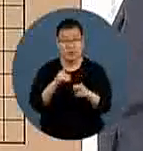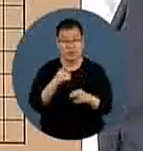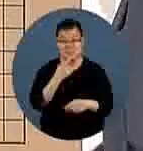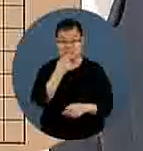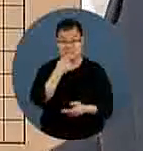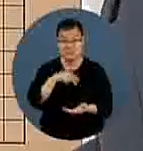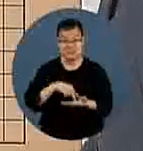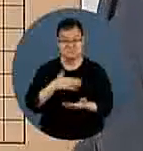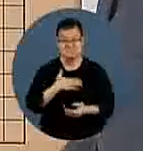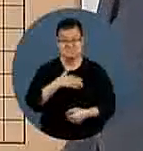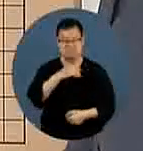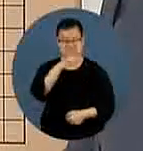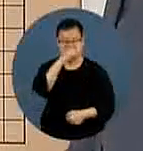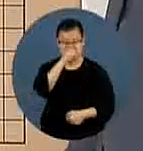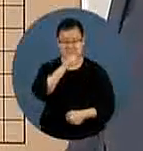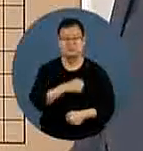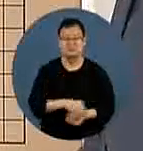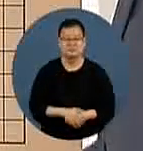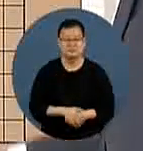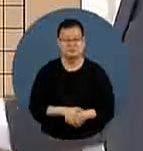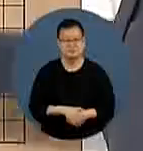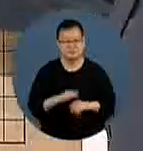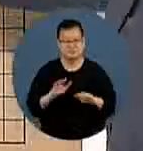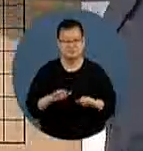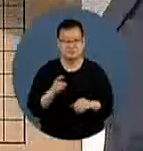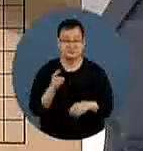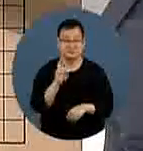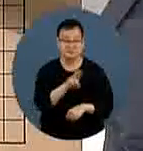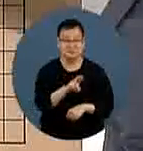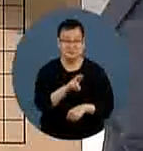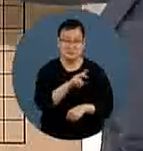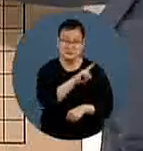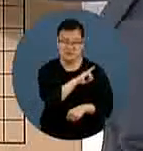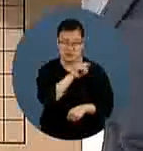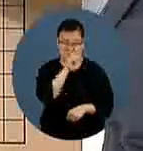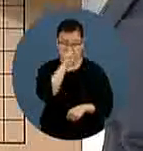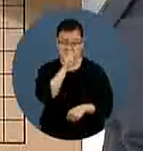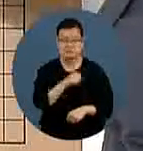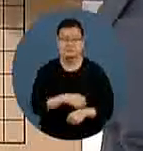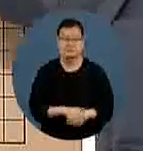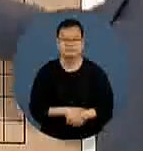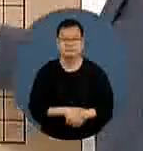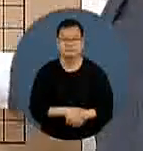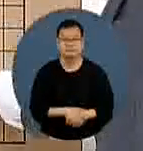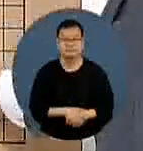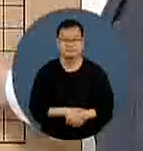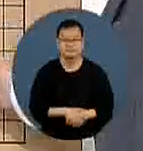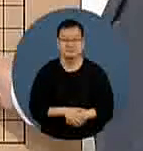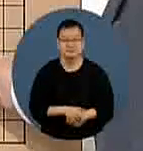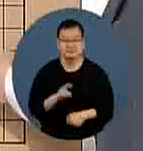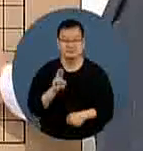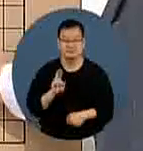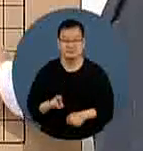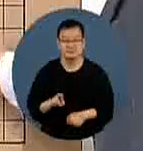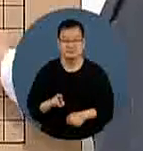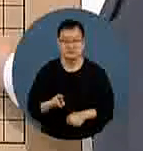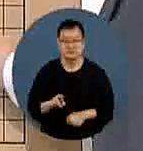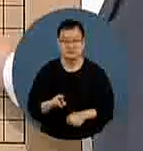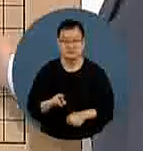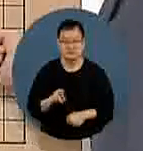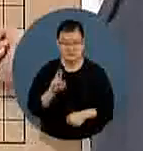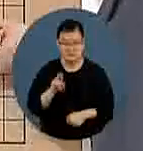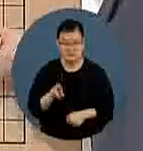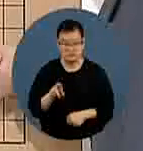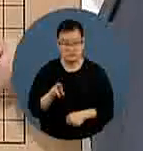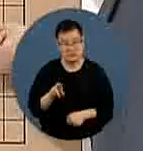좋았어요. 잡았습니다. 지금도 이제 와서는 여기를 뭐 이렇게 한칸 뛰어나가는 것이 가장 급선무가 되겠습니다만 이런 데를 침착하게 지키고. 이곳을